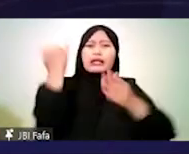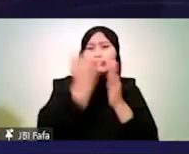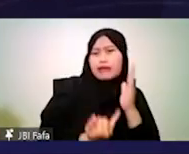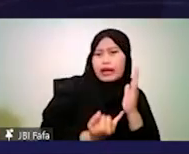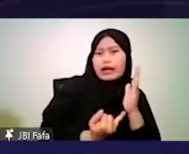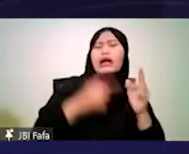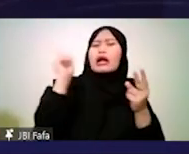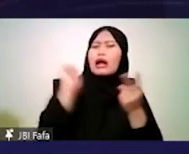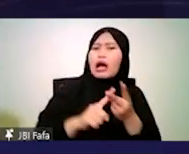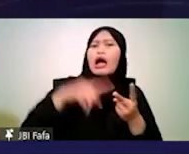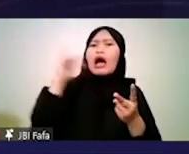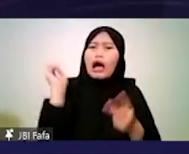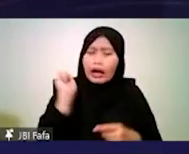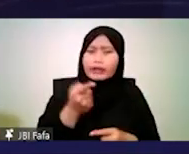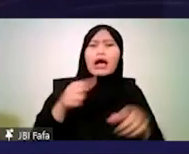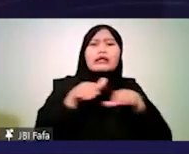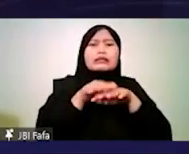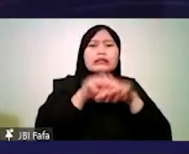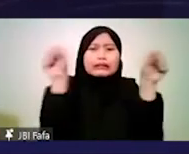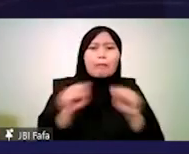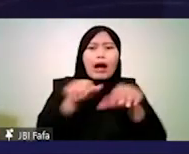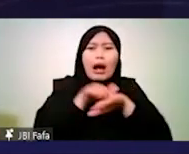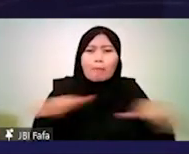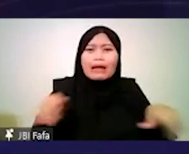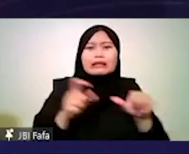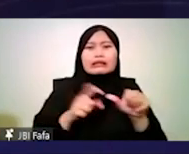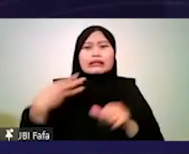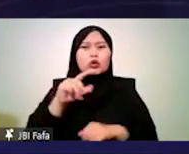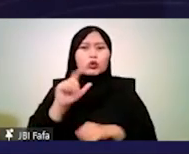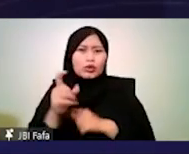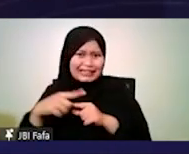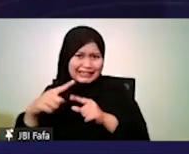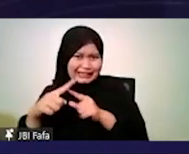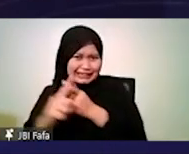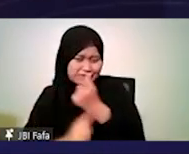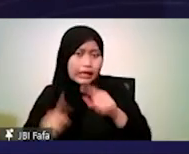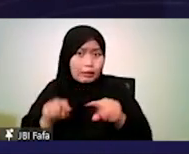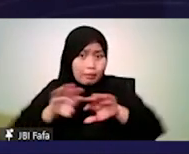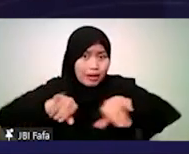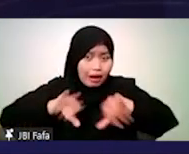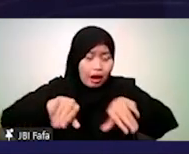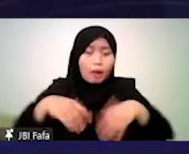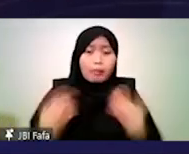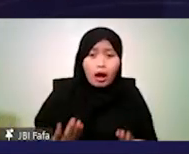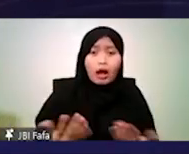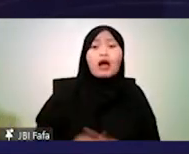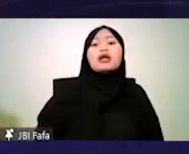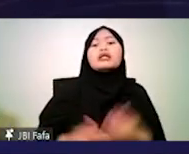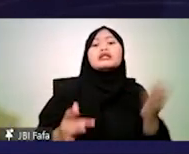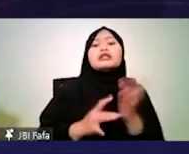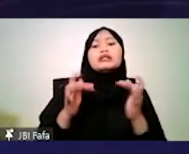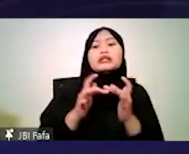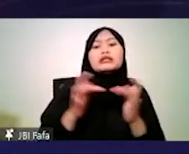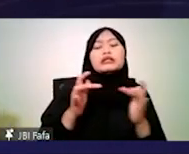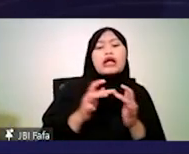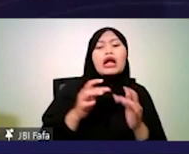ada security-nya dan segala macam Cuma bedanya kalau digit rupiah itu desain